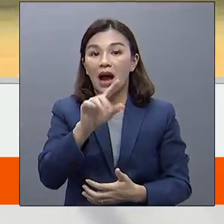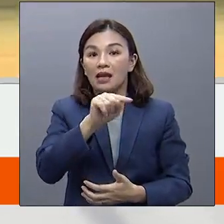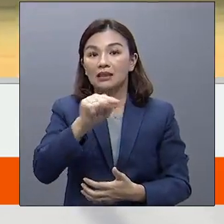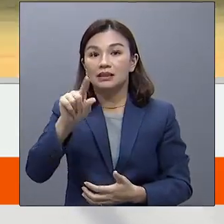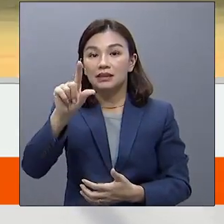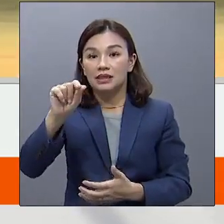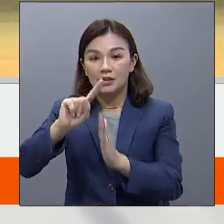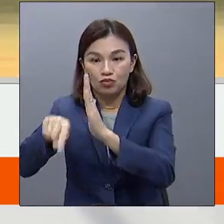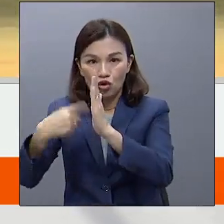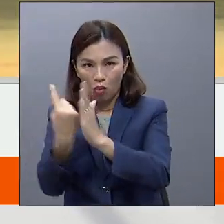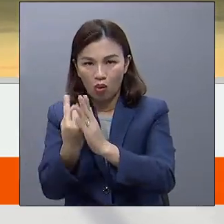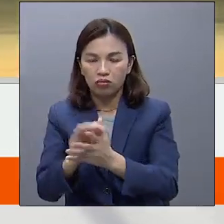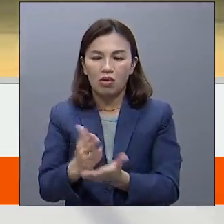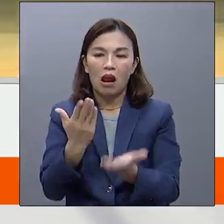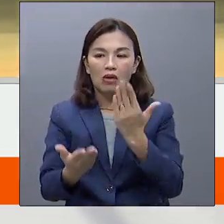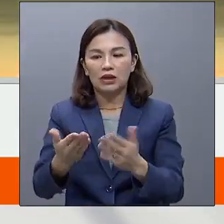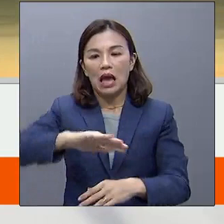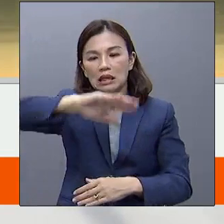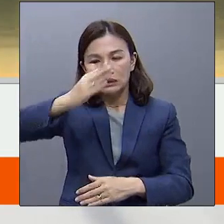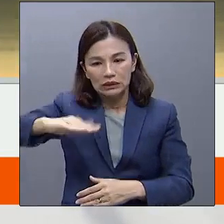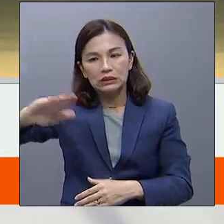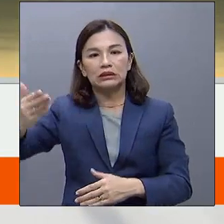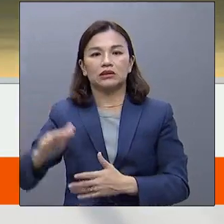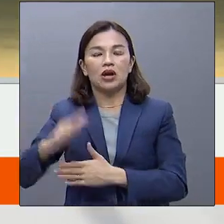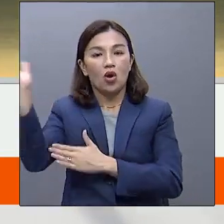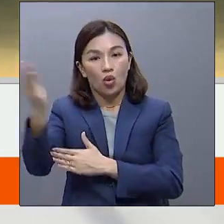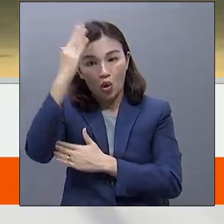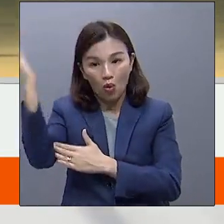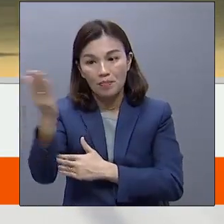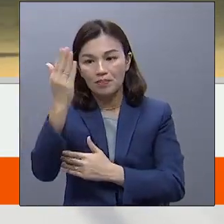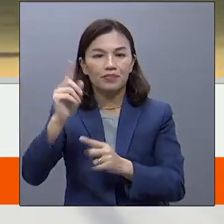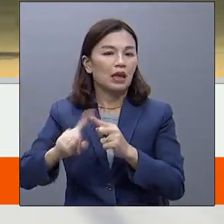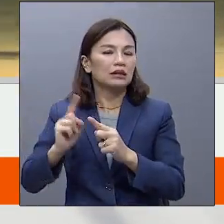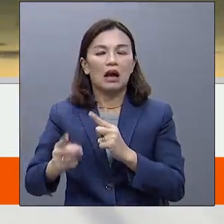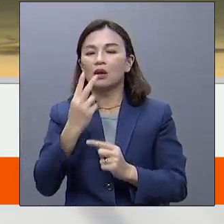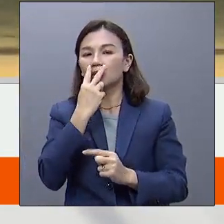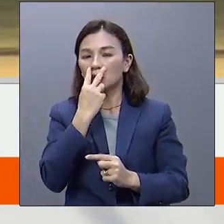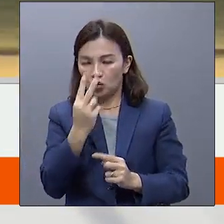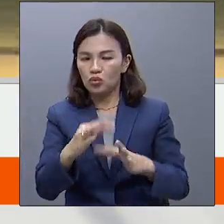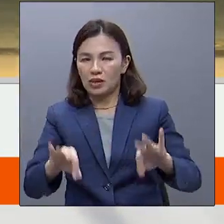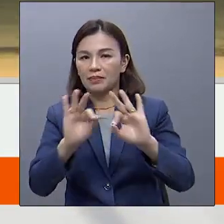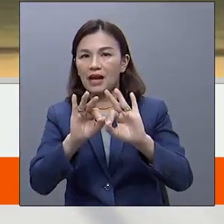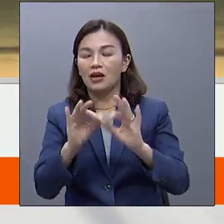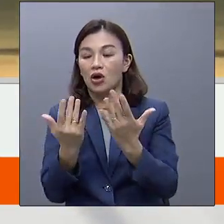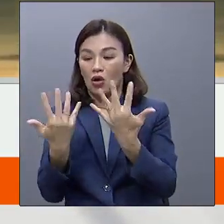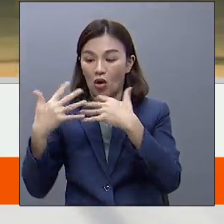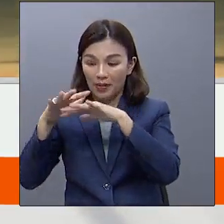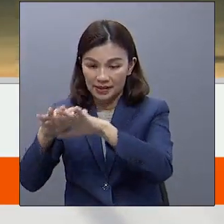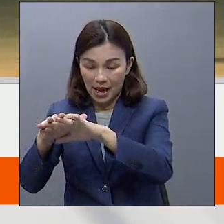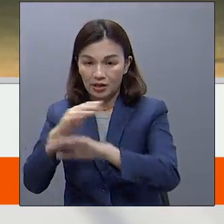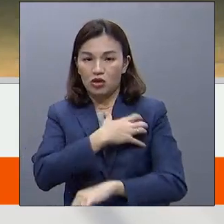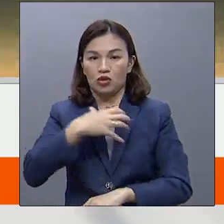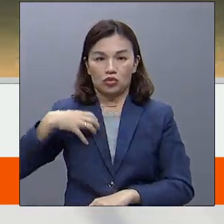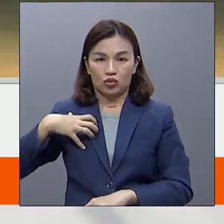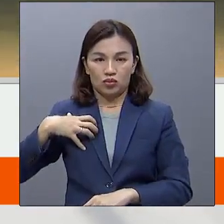ลมมาถึงเนี่ยเราก็จะต้องมาตรวจสอบซึ่งตอนนี้เราก็ประสานงานอยู่กับทางสถานีการพูดสวัสดีประจำ